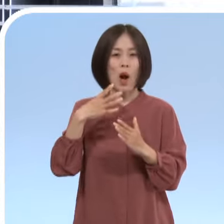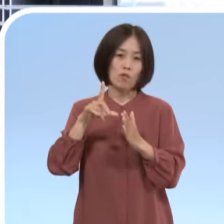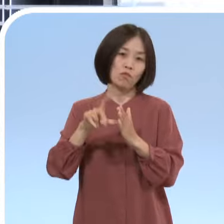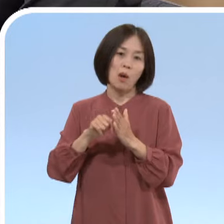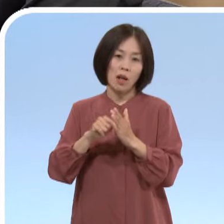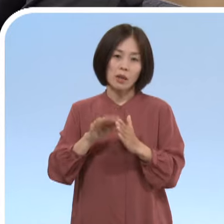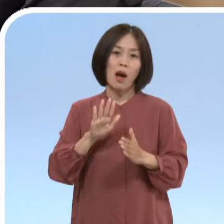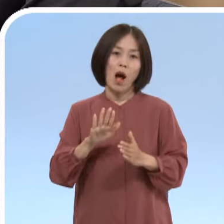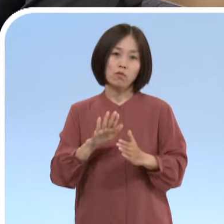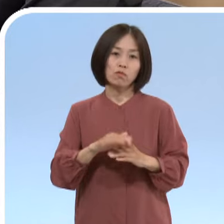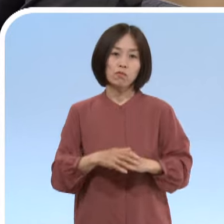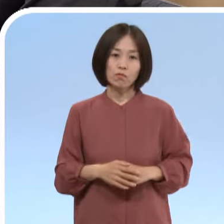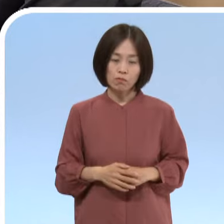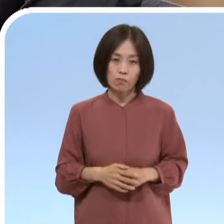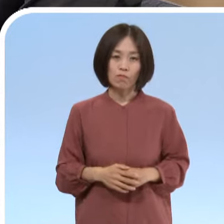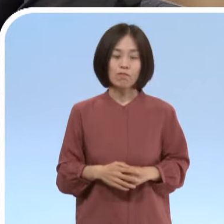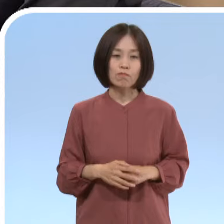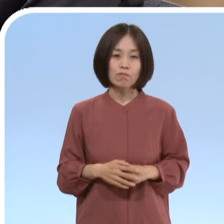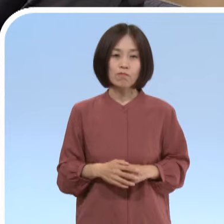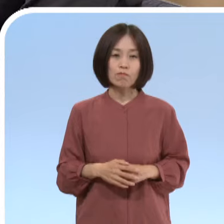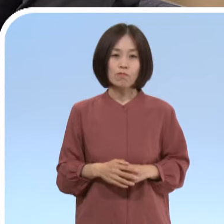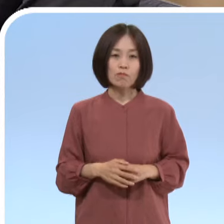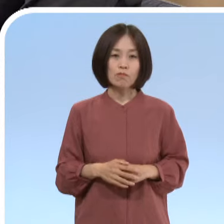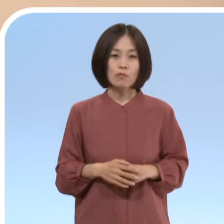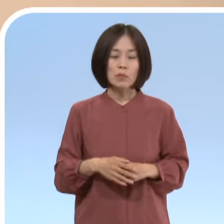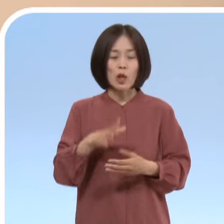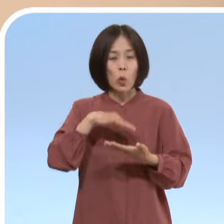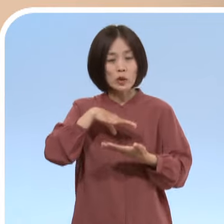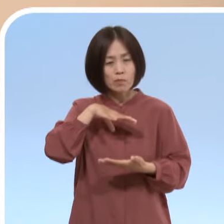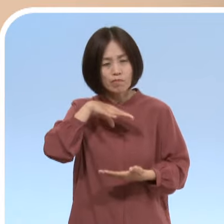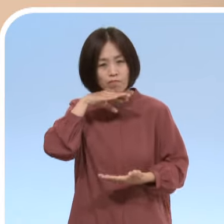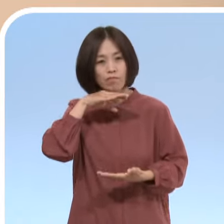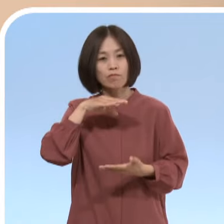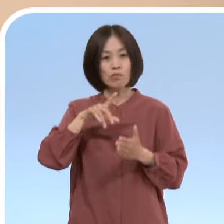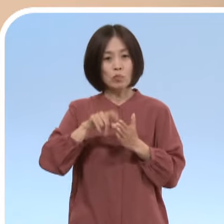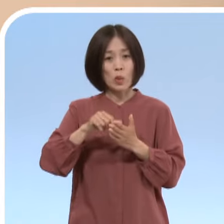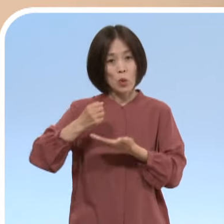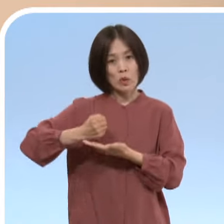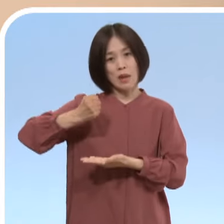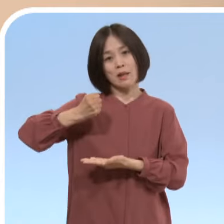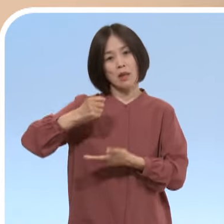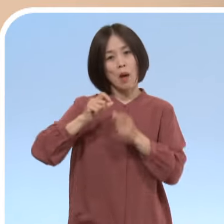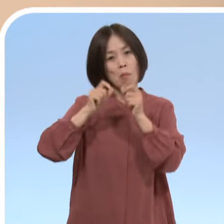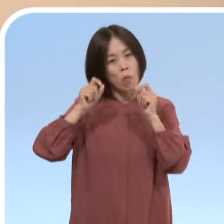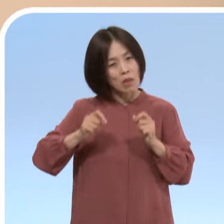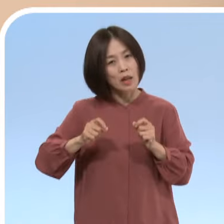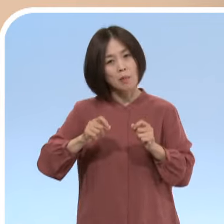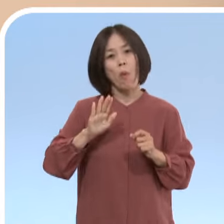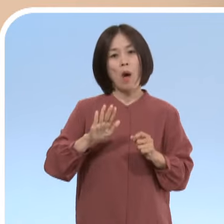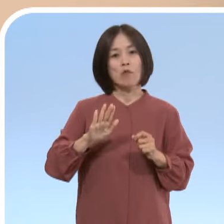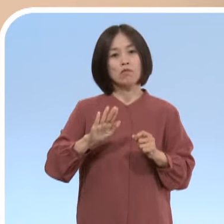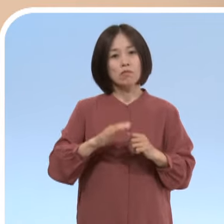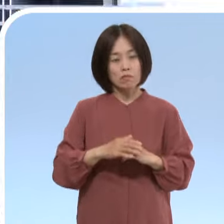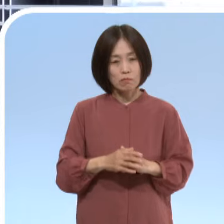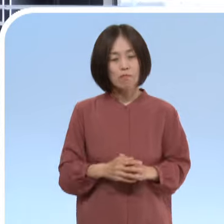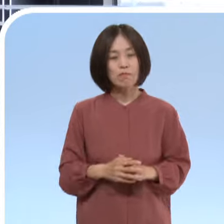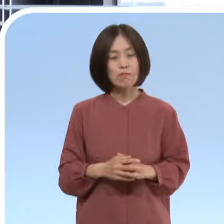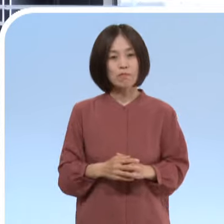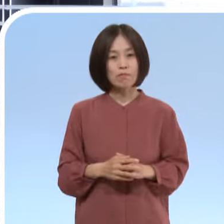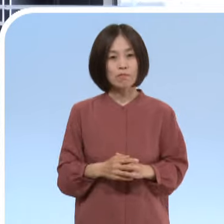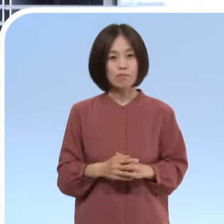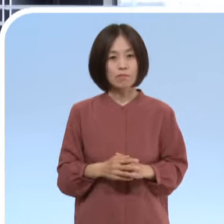かっていうことになる可能性が高いんですよね。あとはもう本当にある程度年取っていくと、その財産のね問題であったりとかも